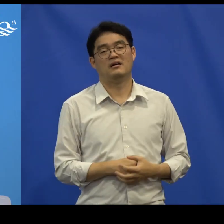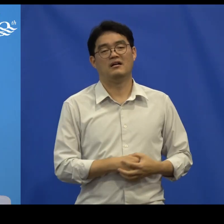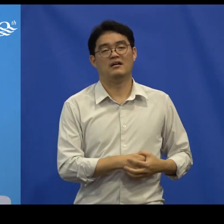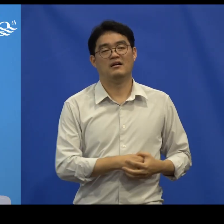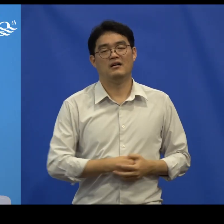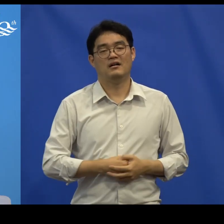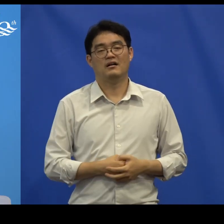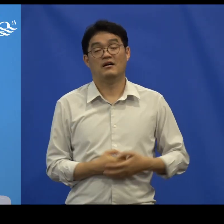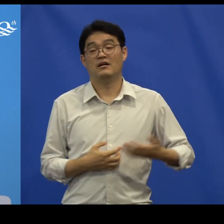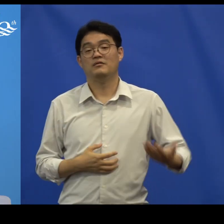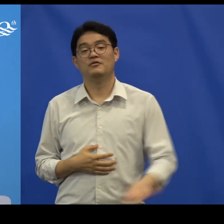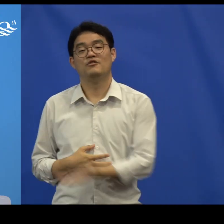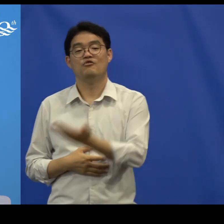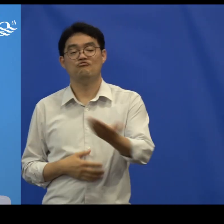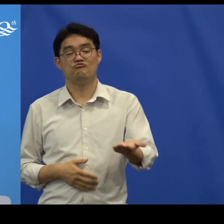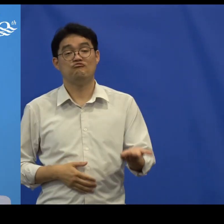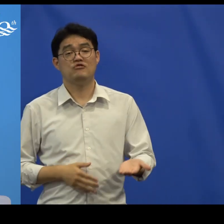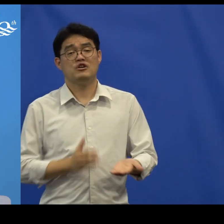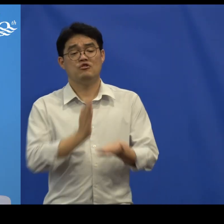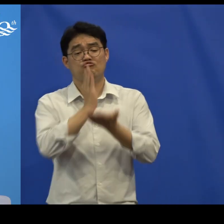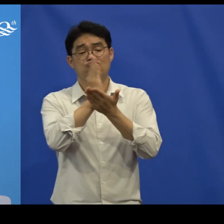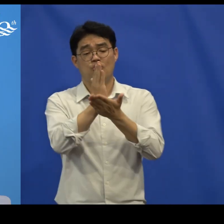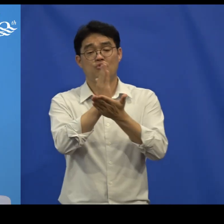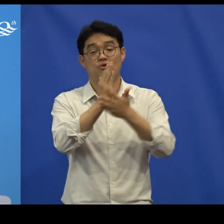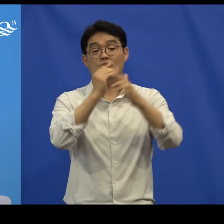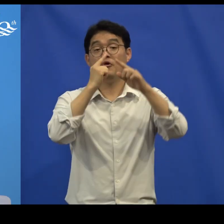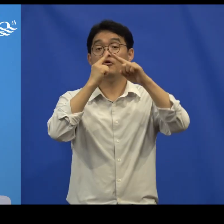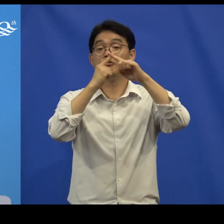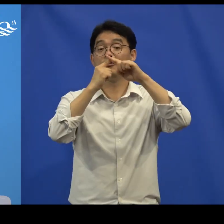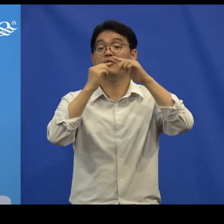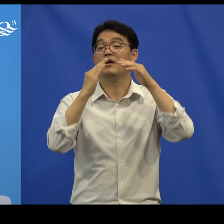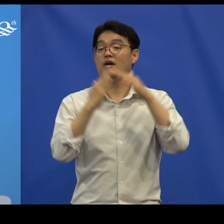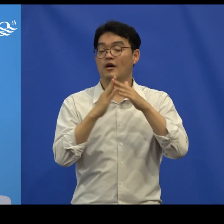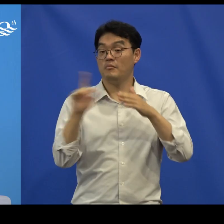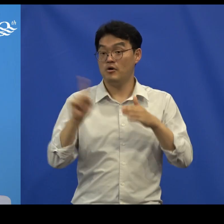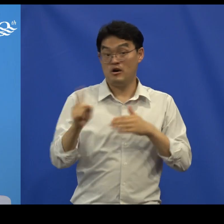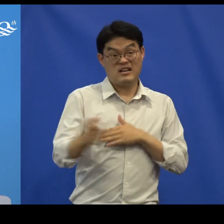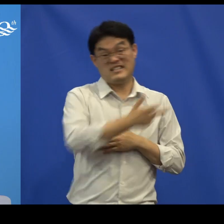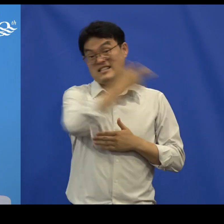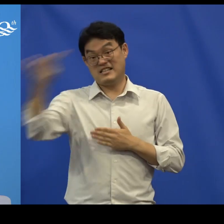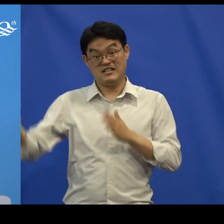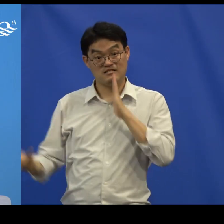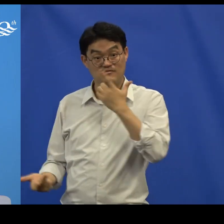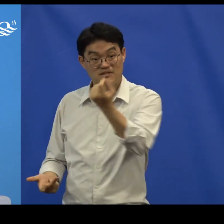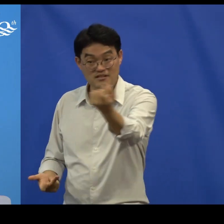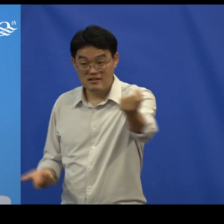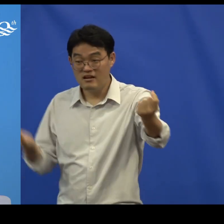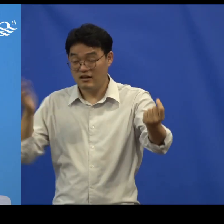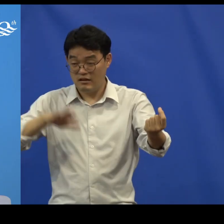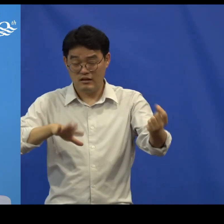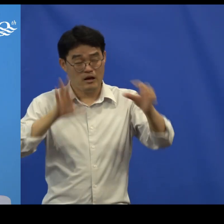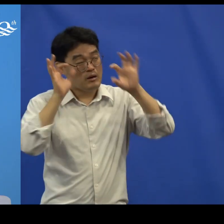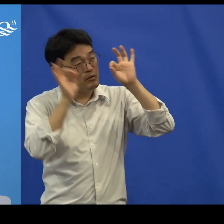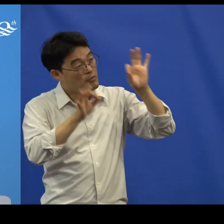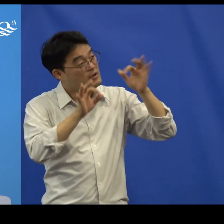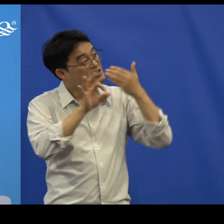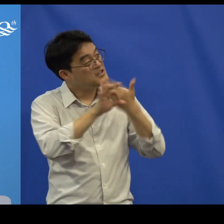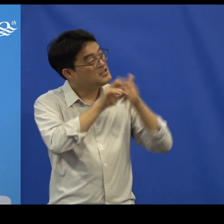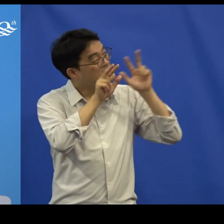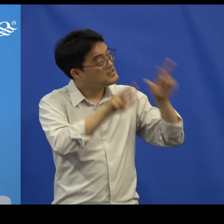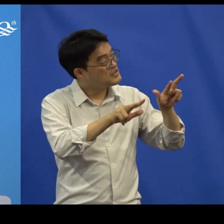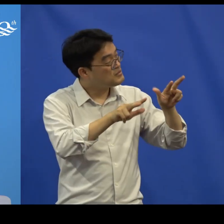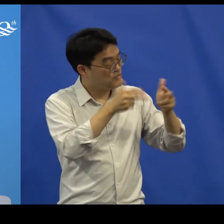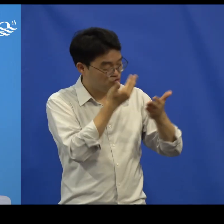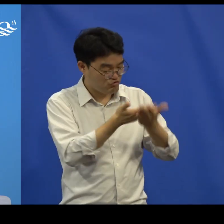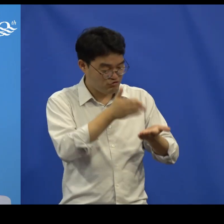큰데 검소하게 지었어요. 그러니까 요즘 보면 건물이 곳곳에 뭐 고장이 나고 여러분